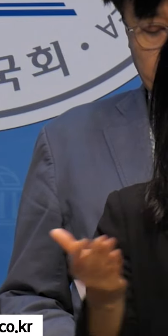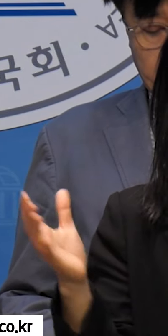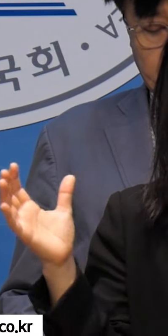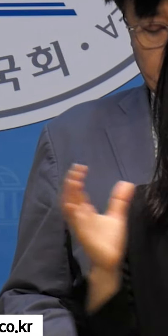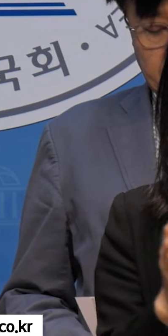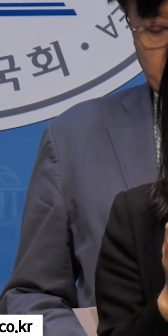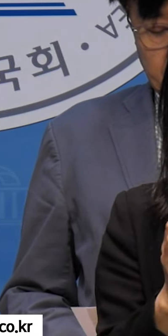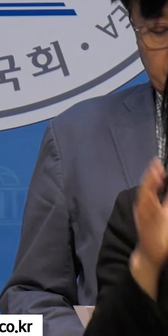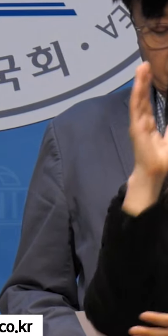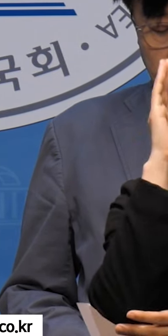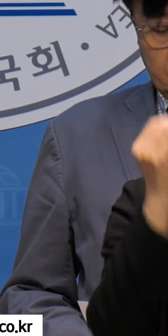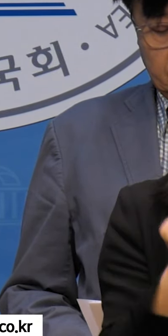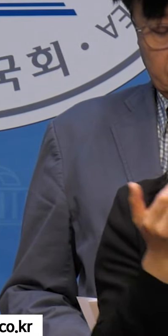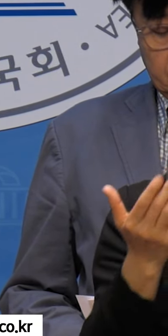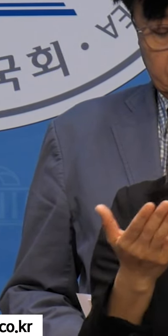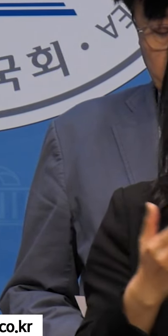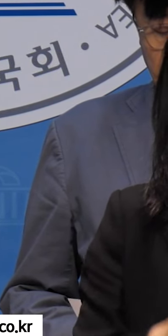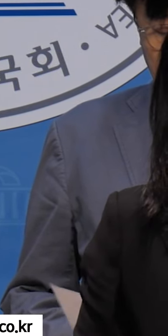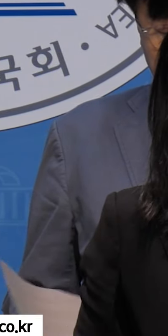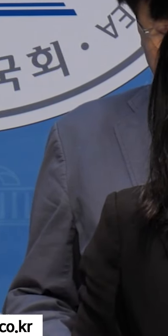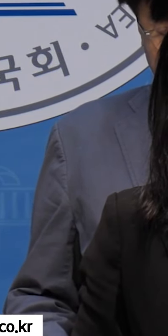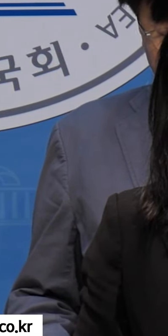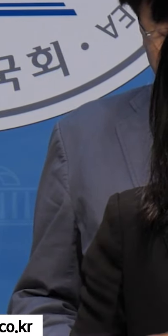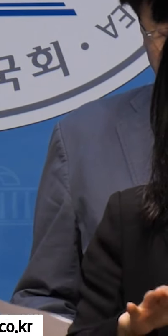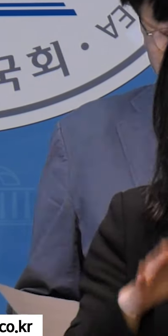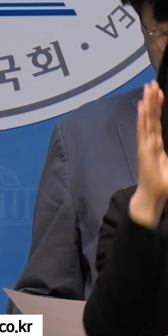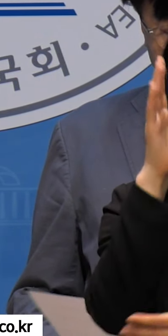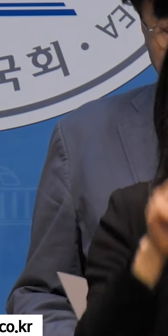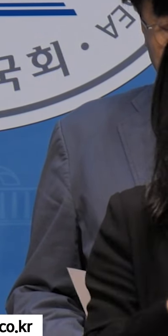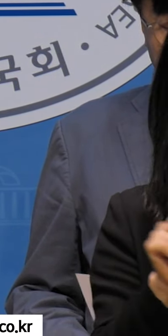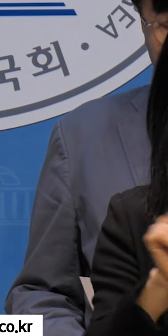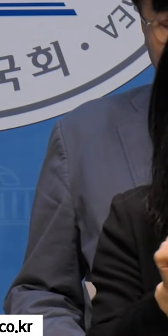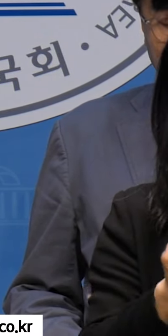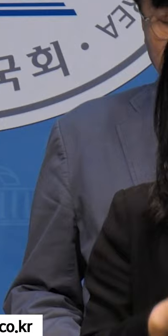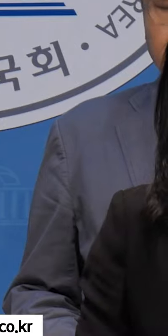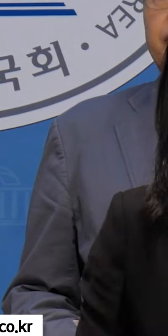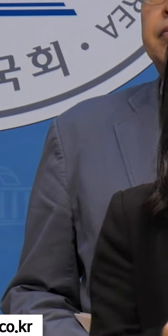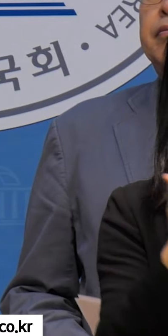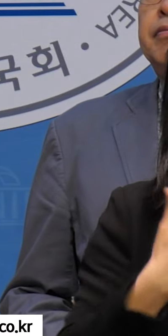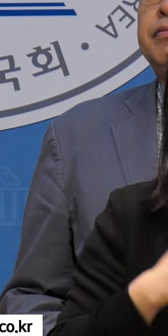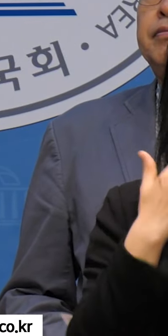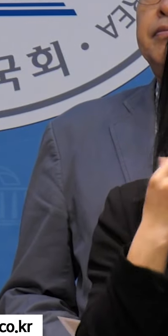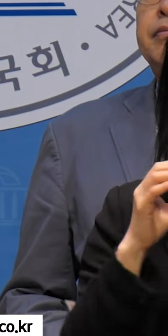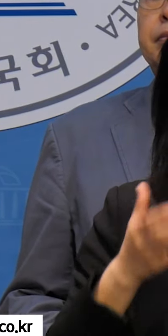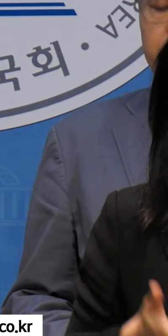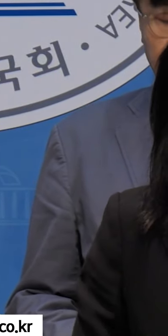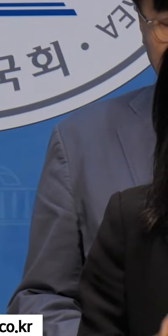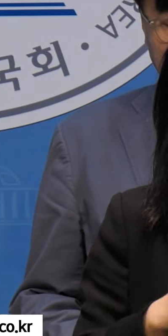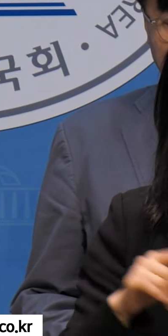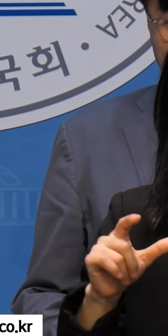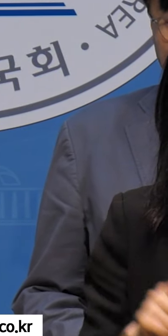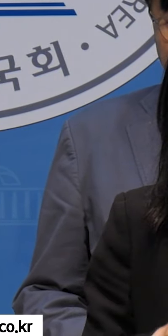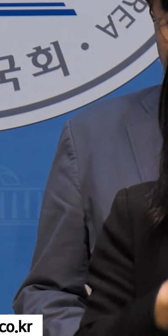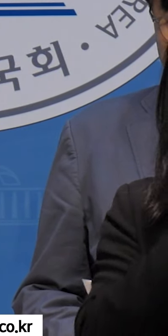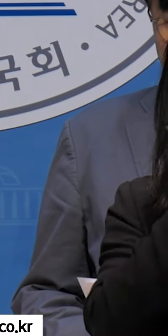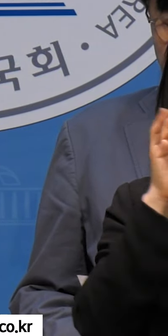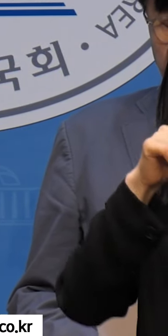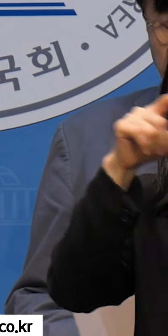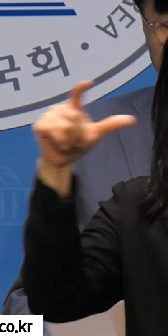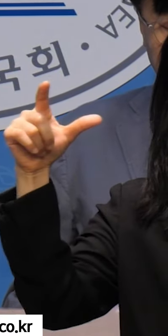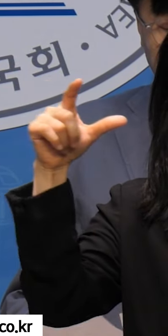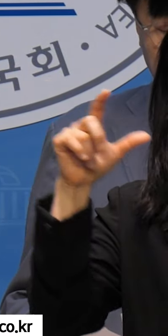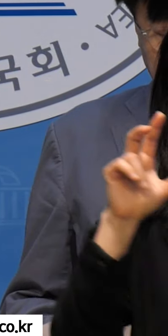됐습니다. 간단하게 지지에 대해서 좀 설명을 드리도록 하겠습니다. 아시다시피 지금 저출생 그리고 고령화